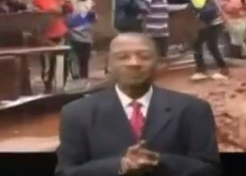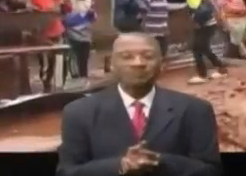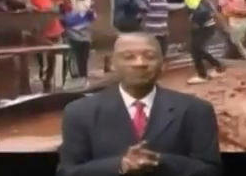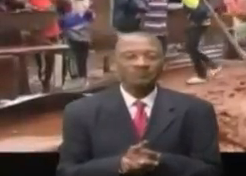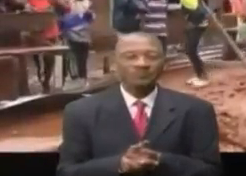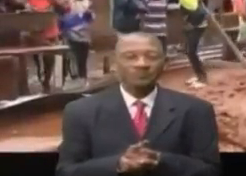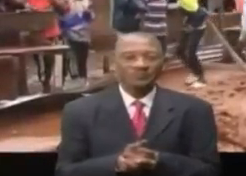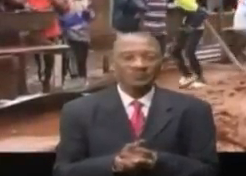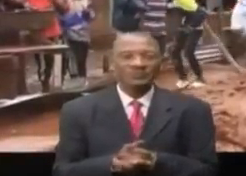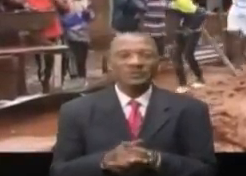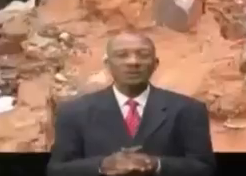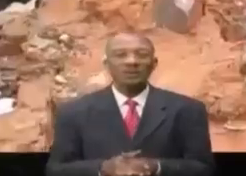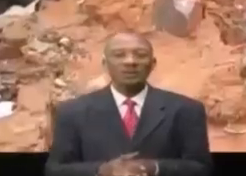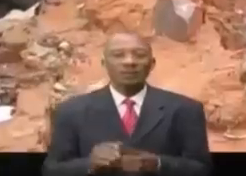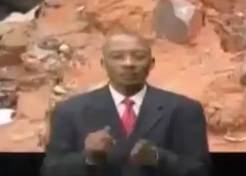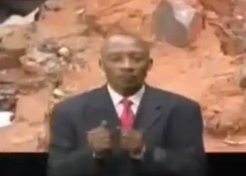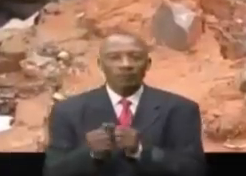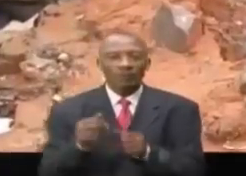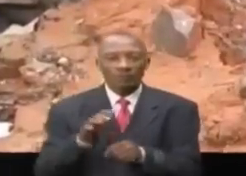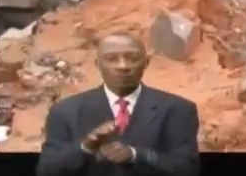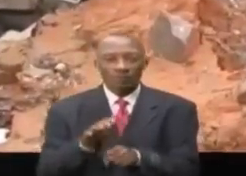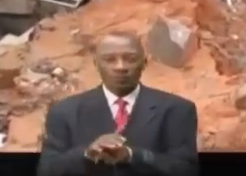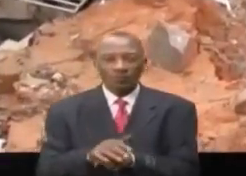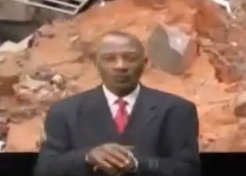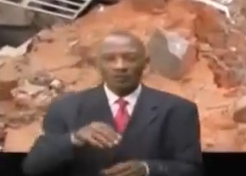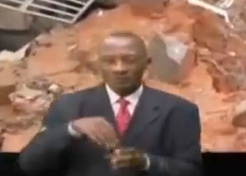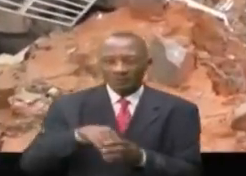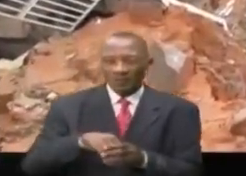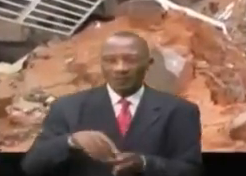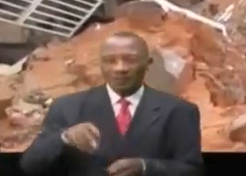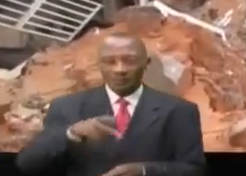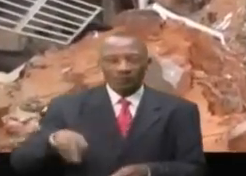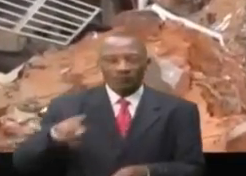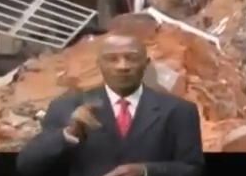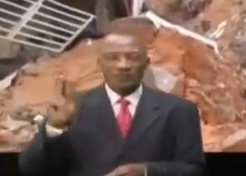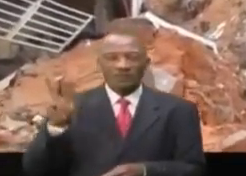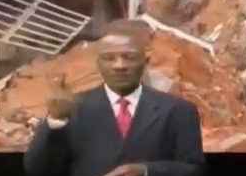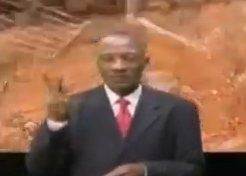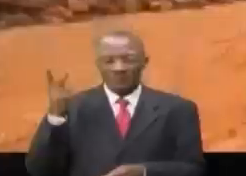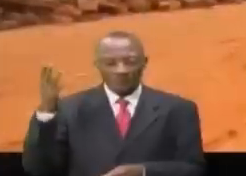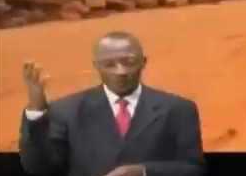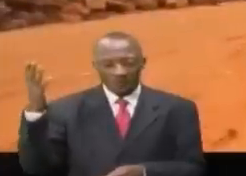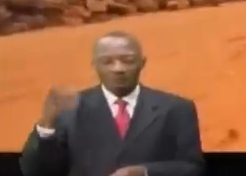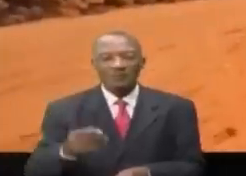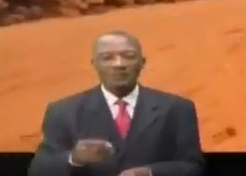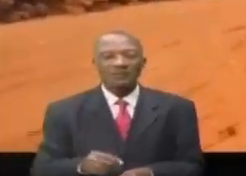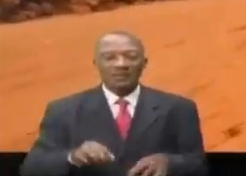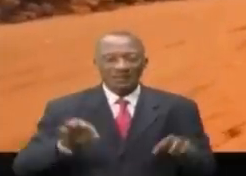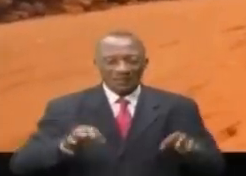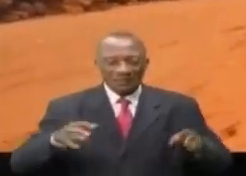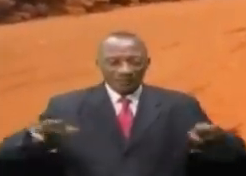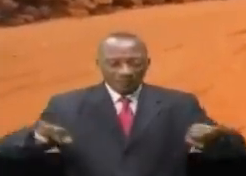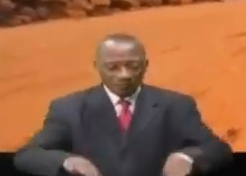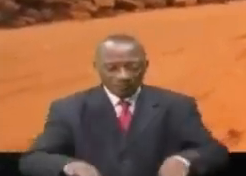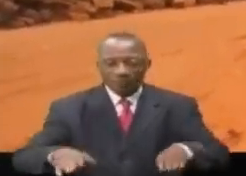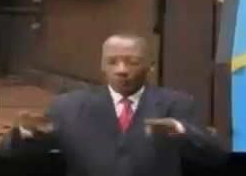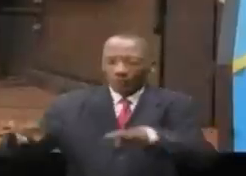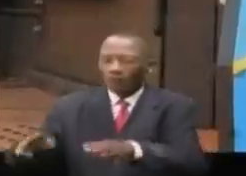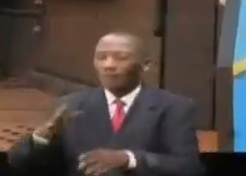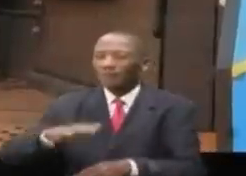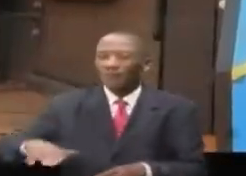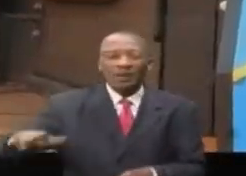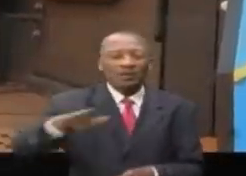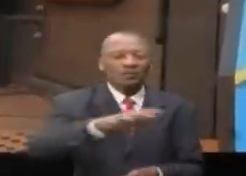à son passage en causant d'énormes dégâts matériels il y a 2 mois passés est en train d'appartenir à l'histoire et